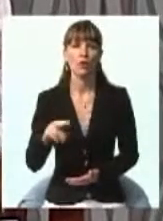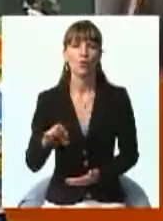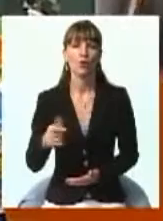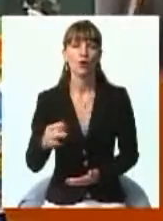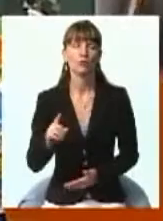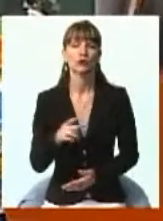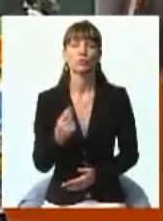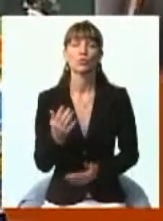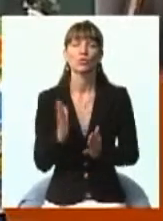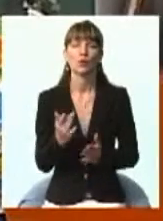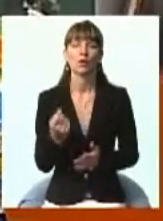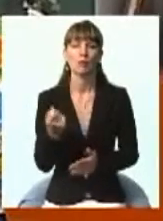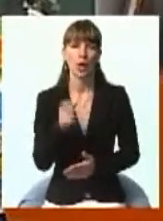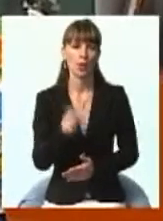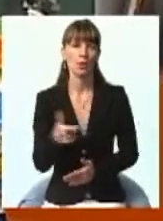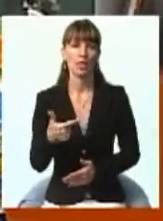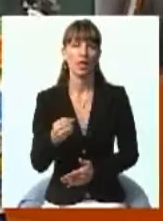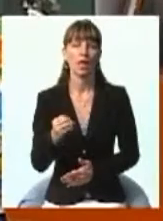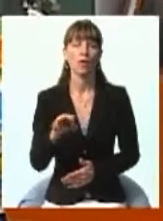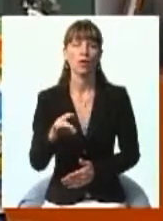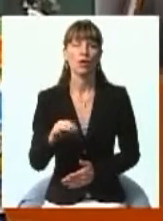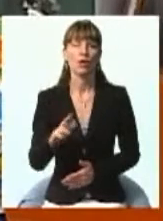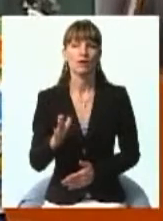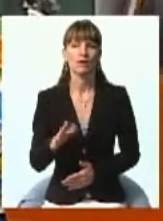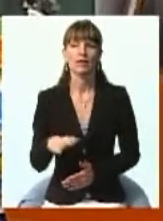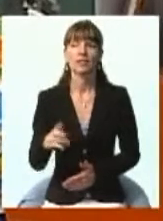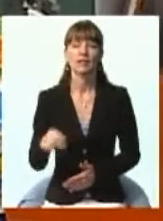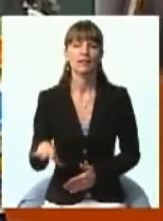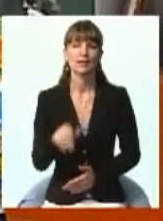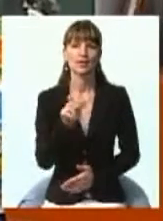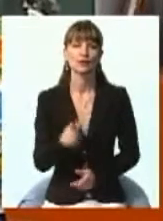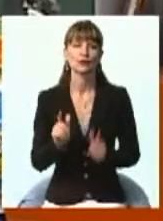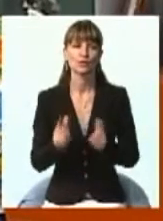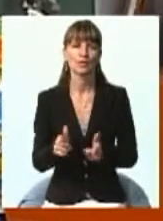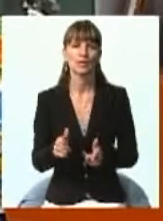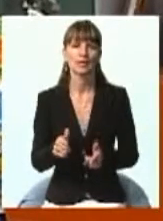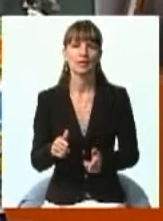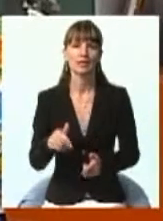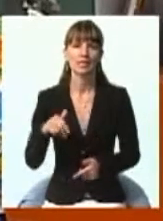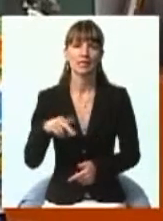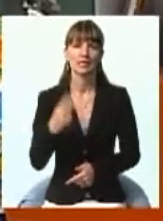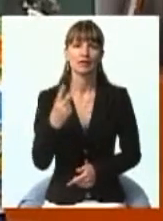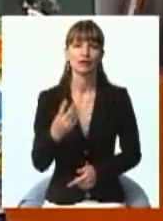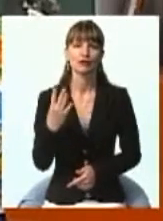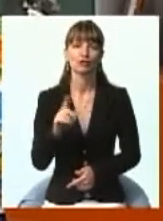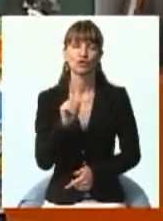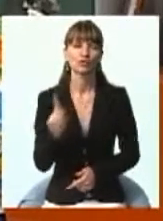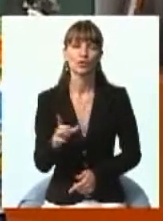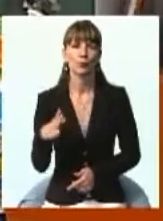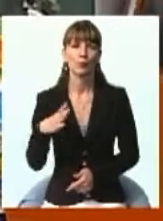геологи? Не всі люди згодні йти у 24 часа